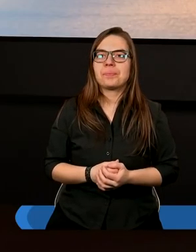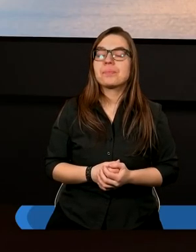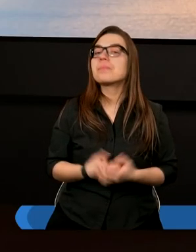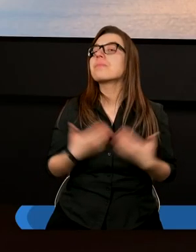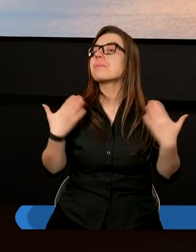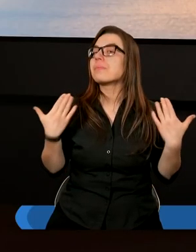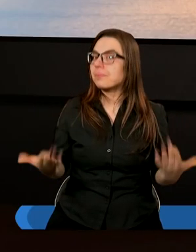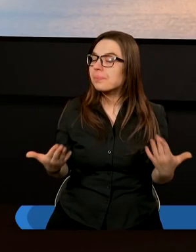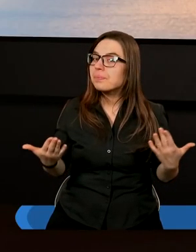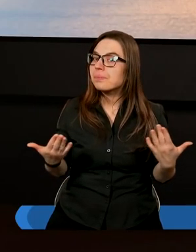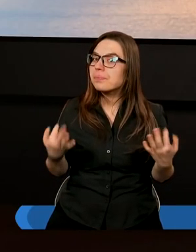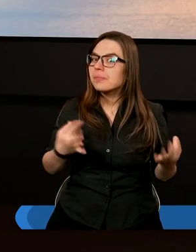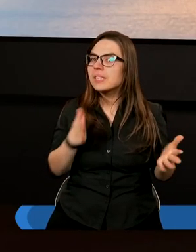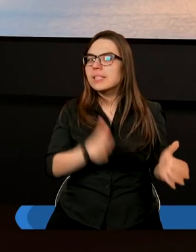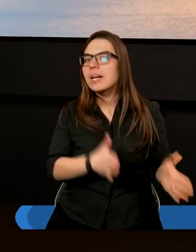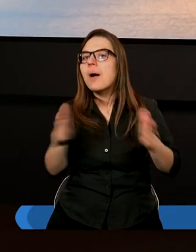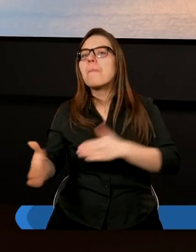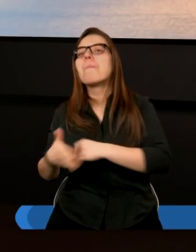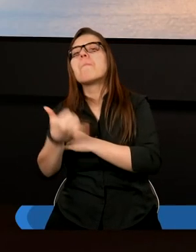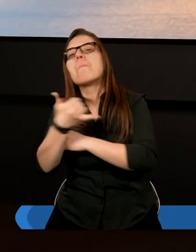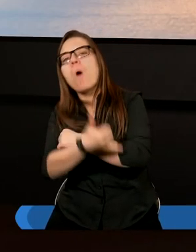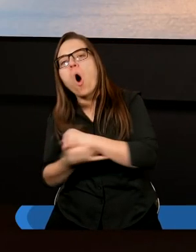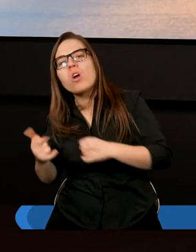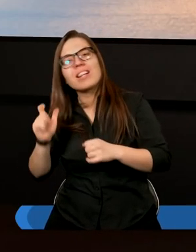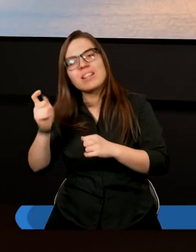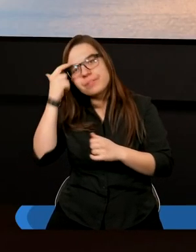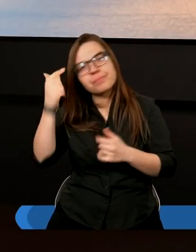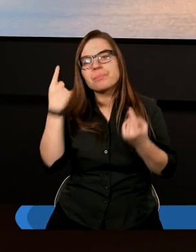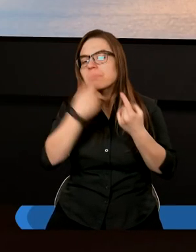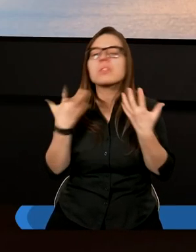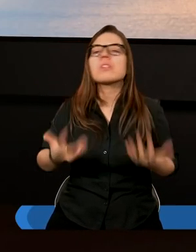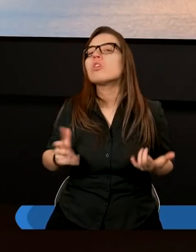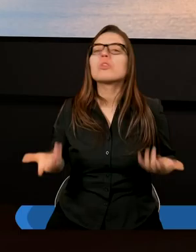Ale chcemy też jeszcze i podkreślić to, że